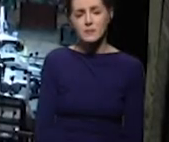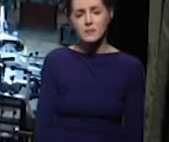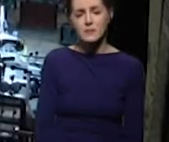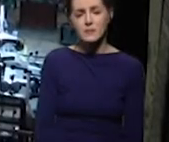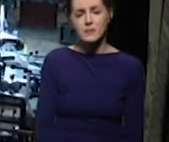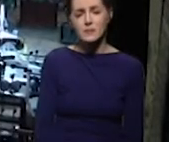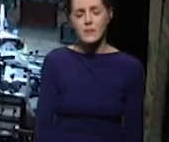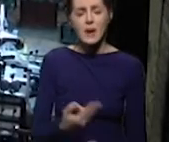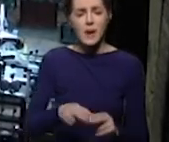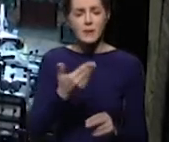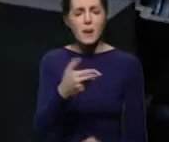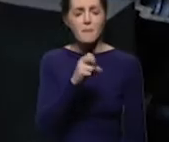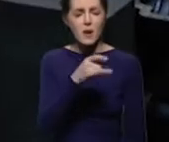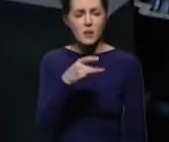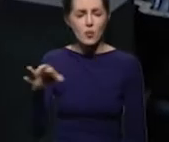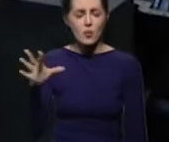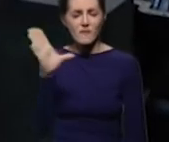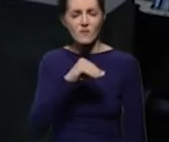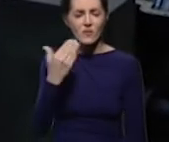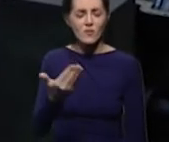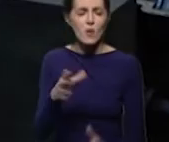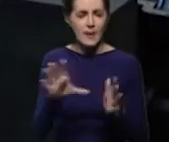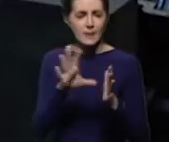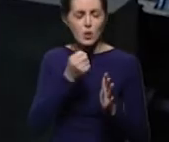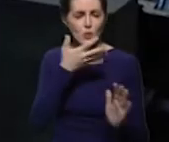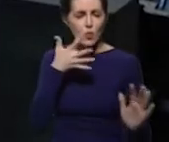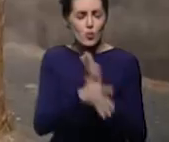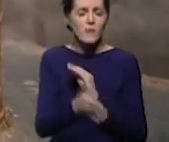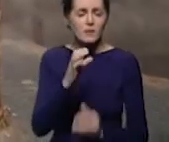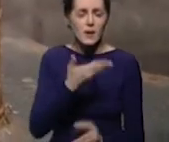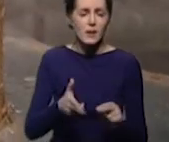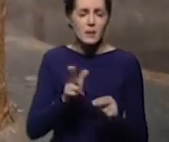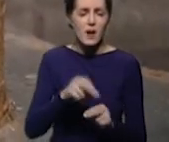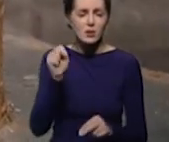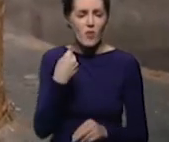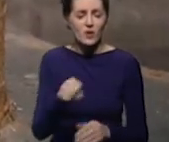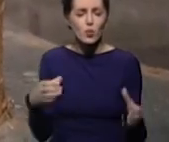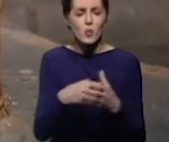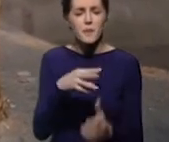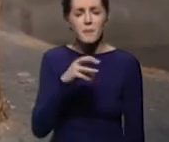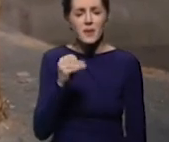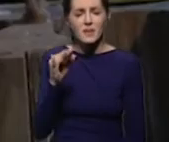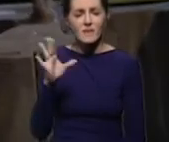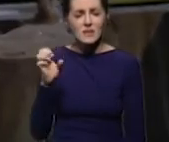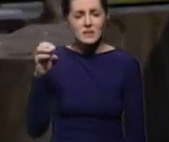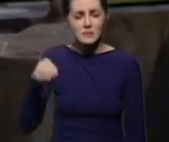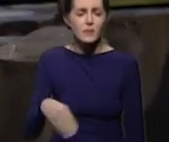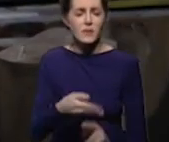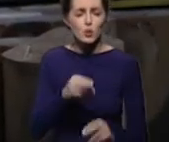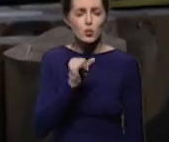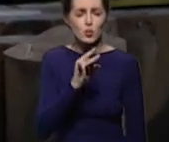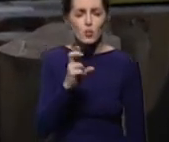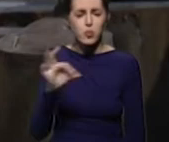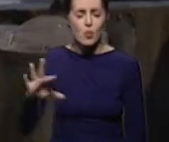Це пароелектроповітродувна станція на комбінаті «Азовсталь» групи «Метінвест». Зараз тут триває капітальний ремонт